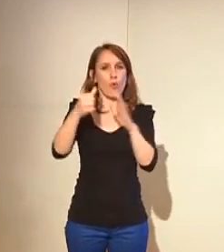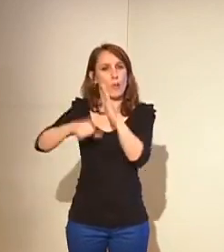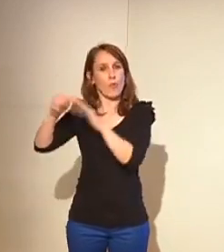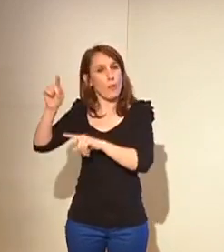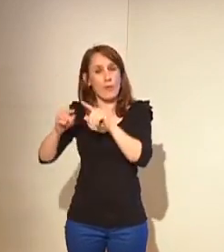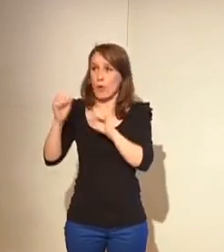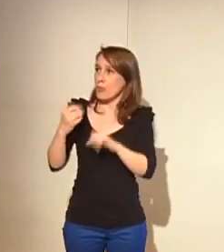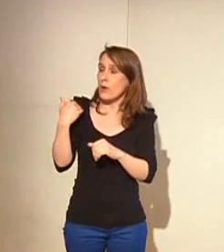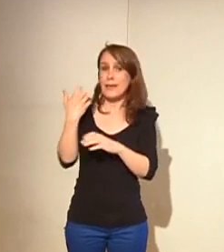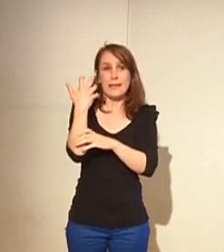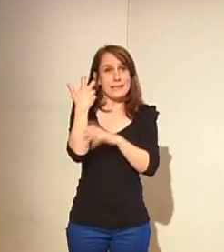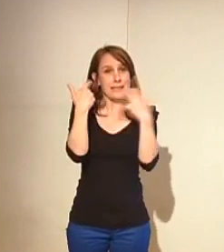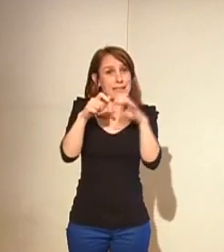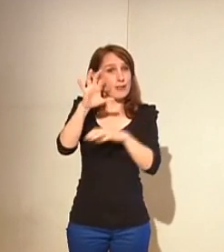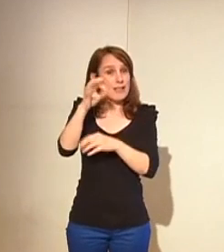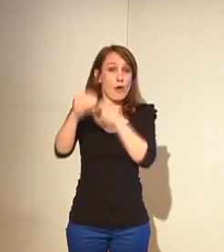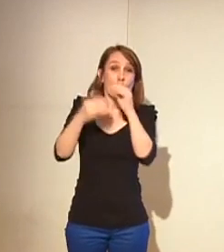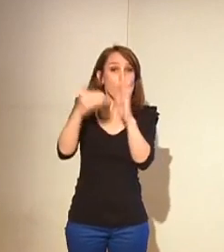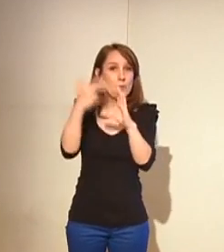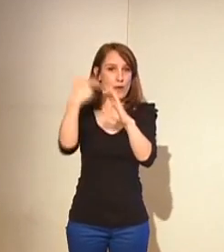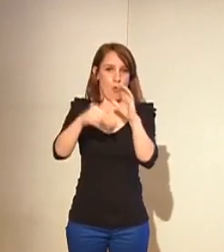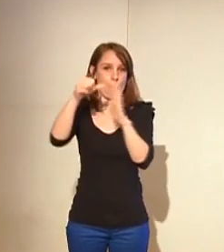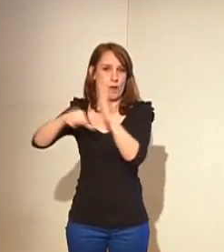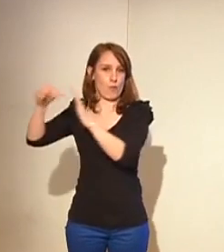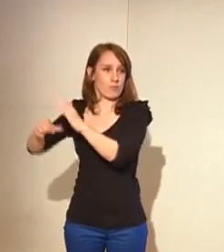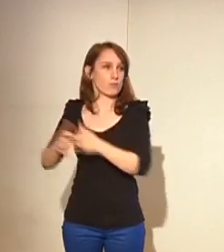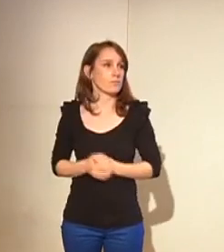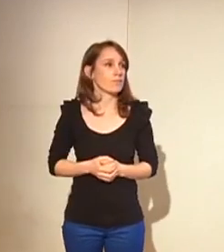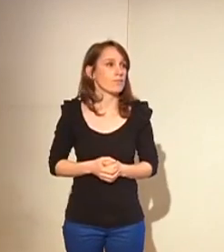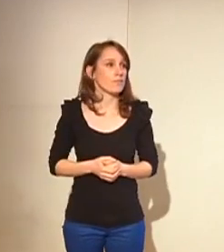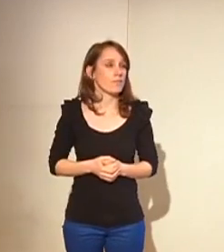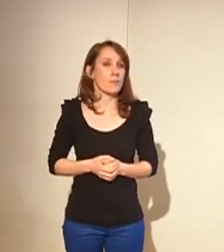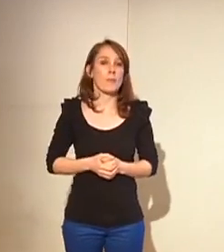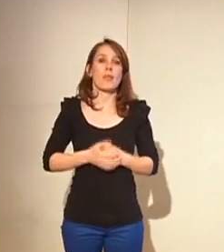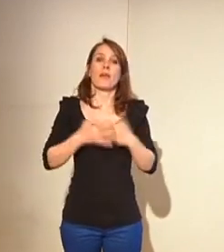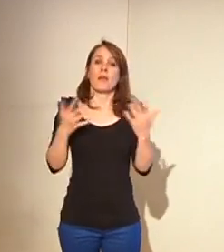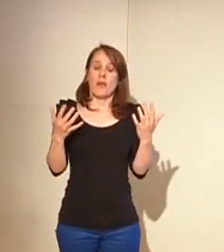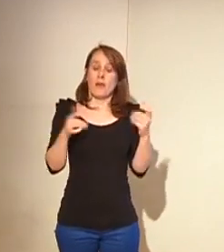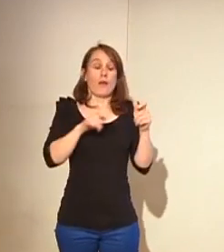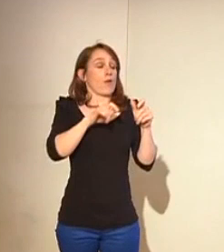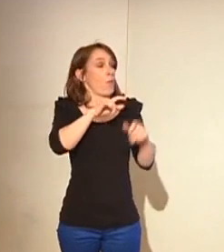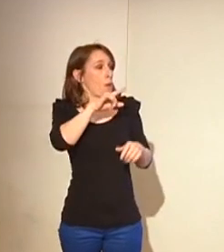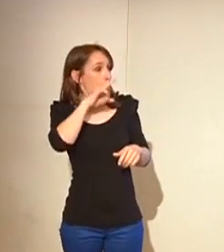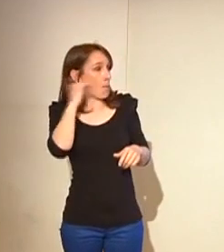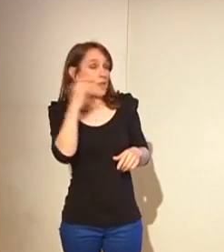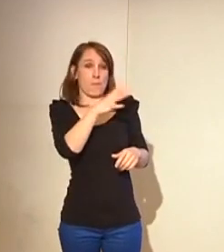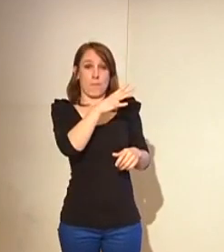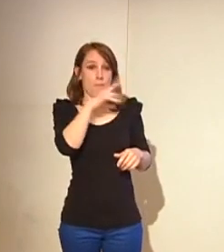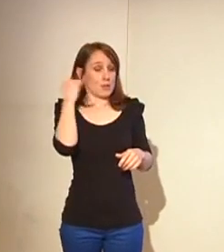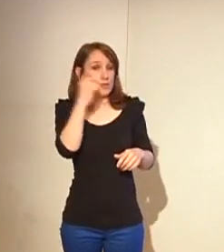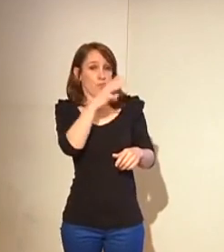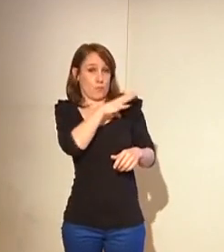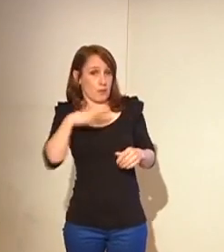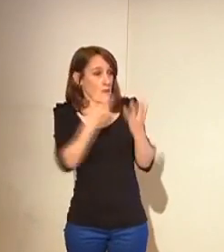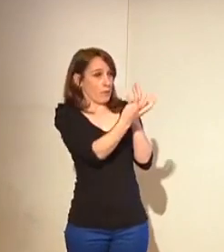750 voire 1000 € par mois mesdames les conseillers municipales messieurs les conseillers municipaux à